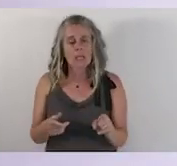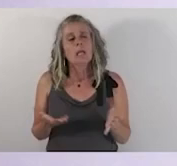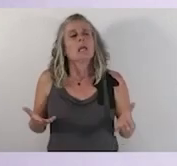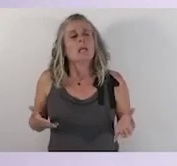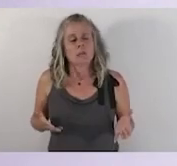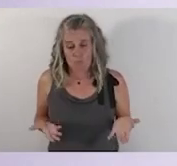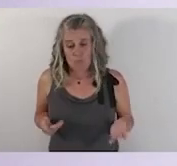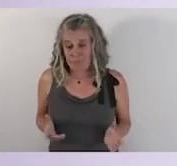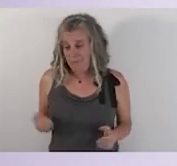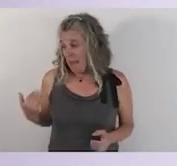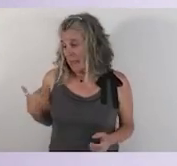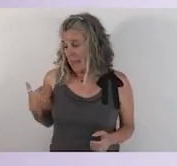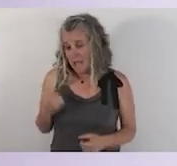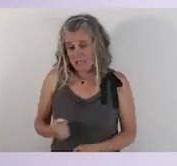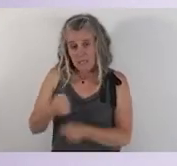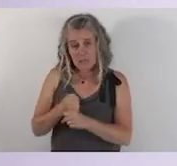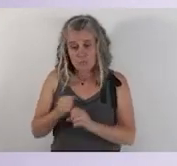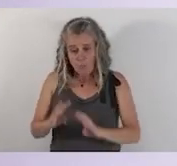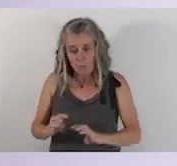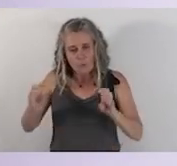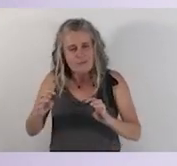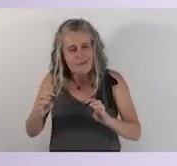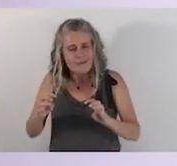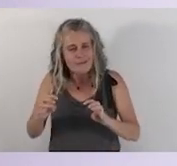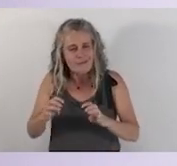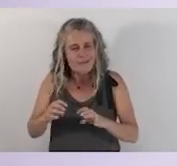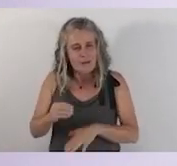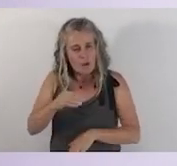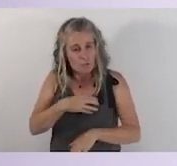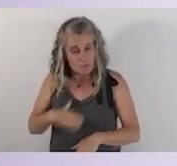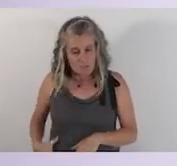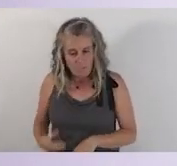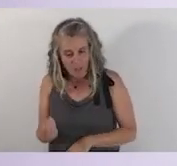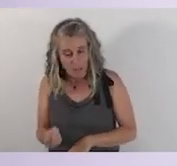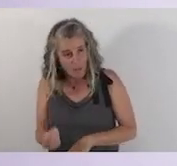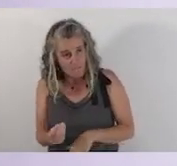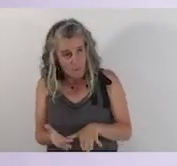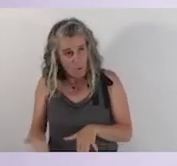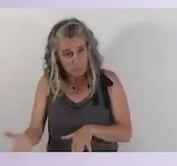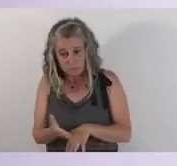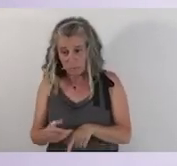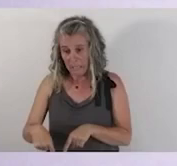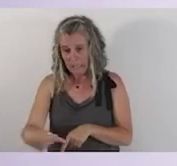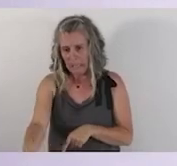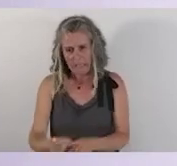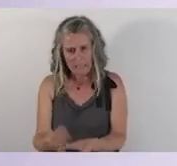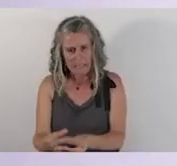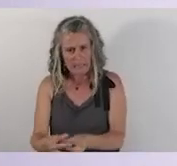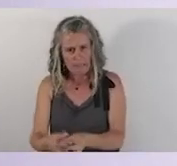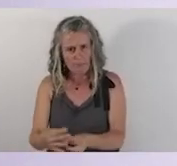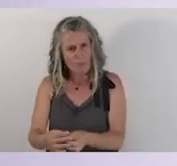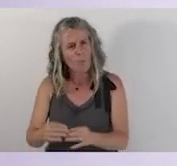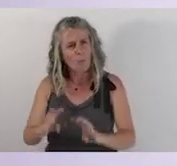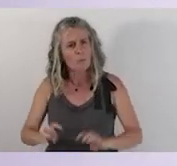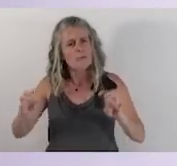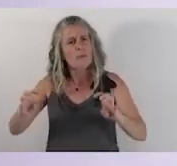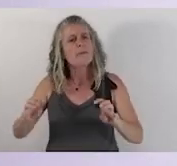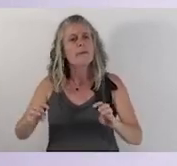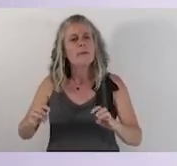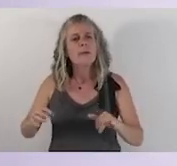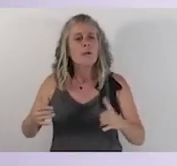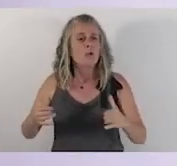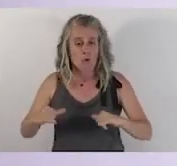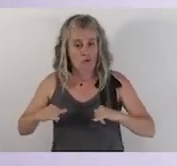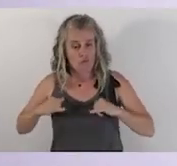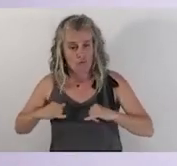d'arrondissement des enfants et nous lançons le projet issu du SICA Dessine-moi ton quartier à partir de septembre. On est donc très très actifs sur la question scolaire et